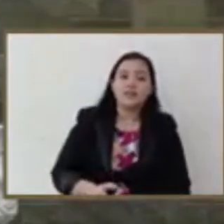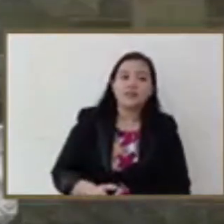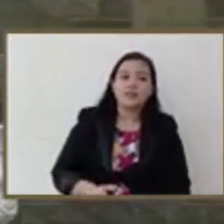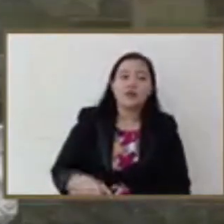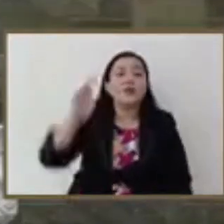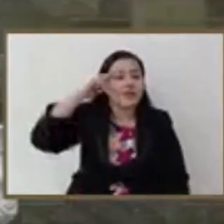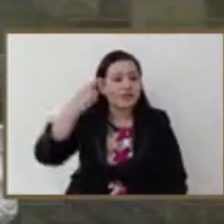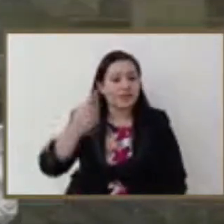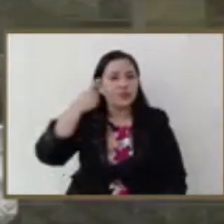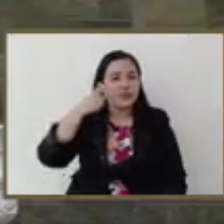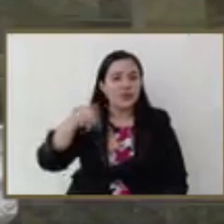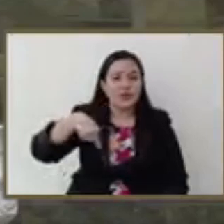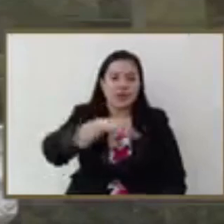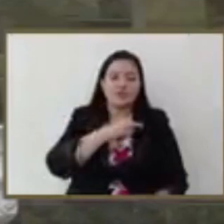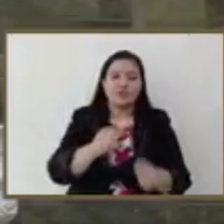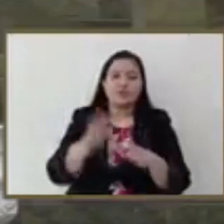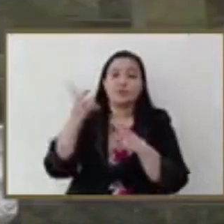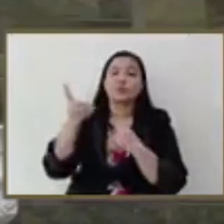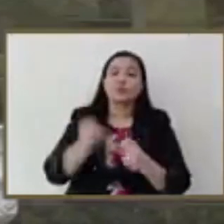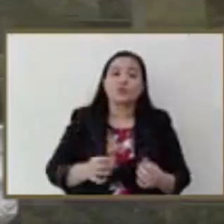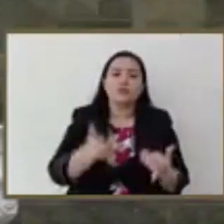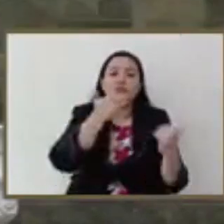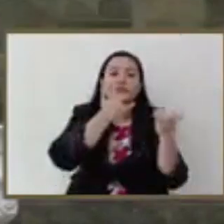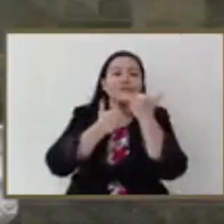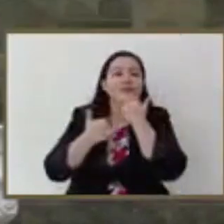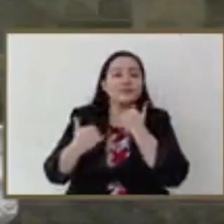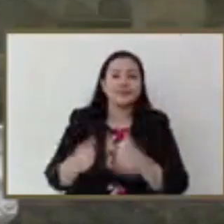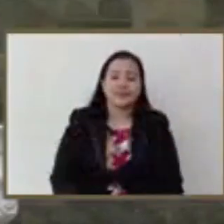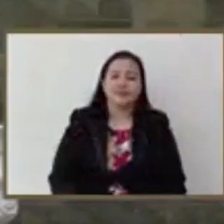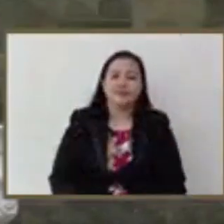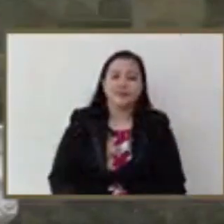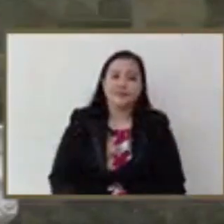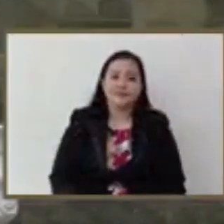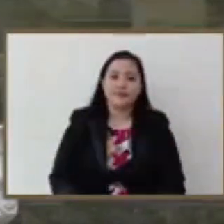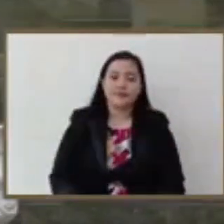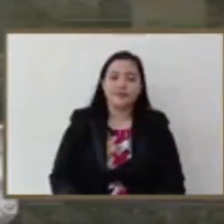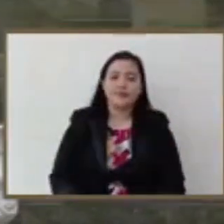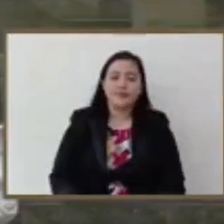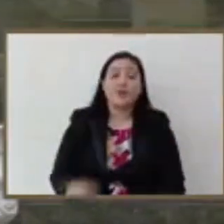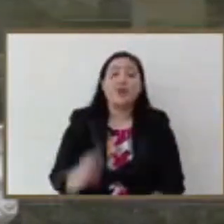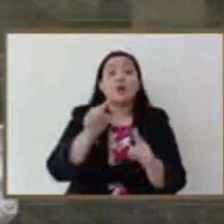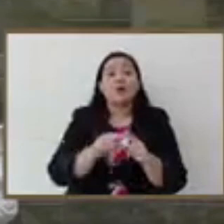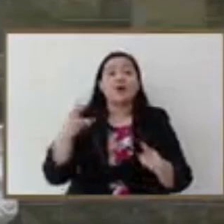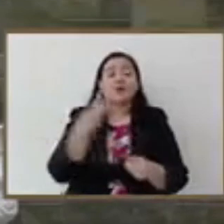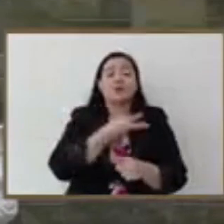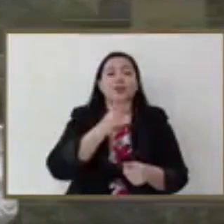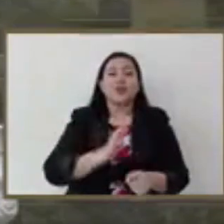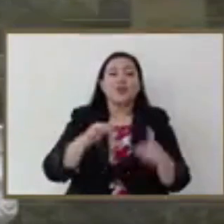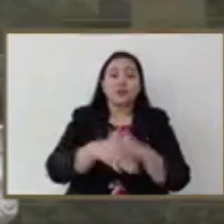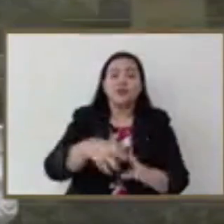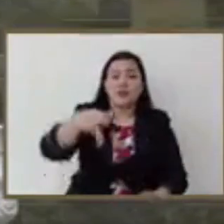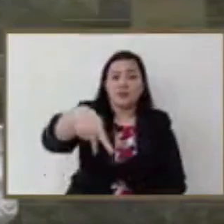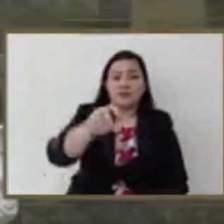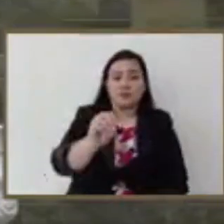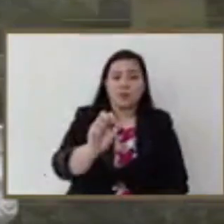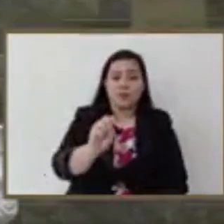Sabi ko nga sa inyo, pag nasa position tayo, nilagay ka ng Panginoon sa position na yan para ikaw ay